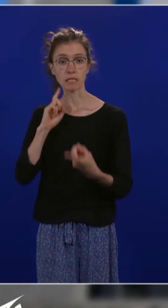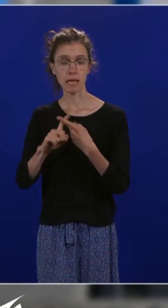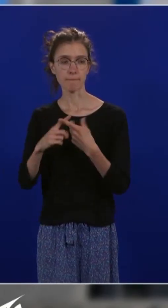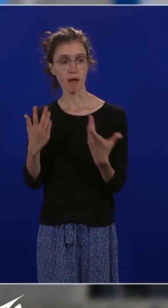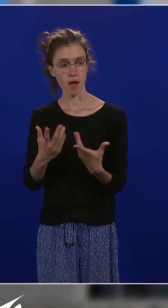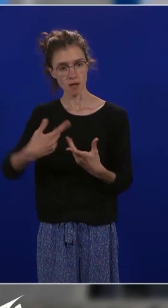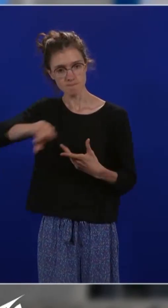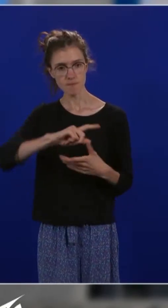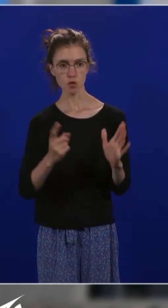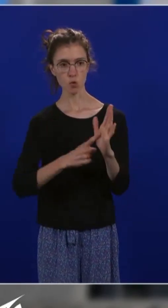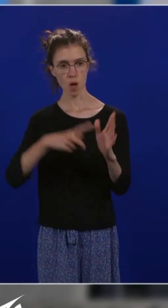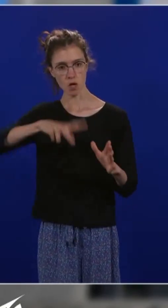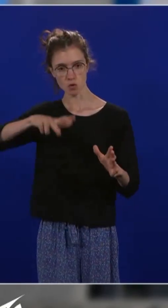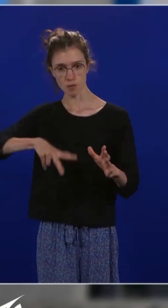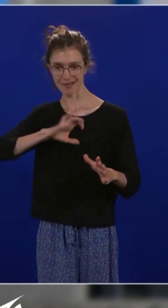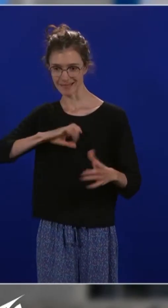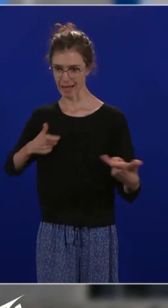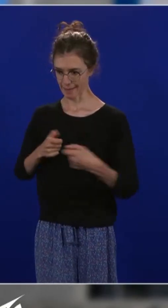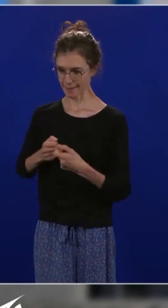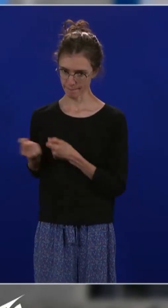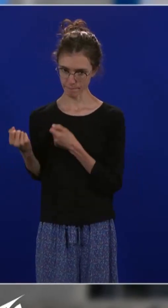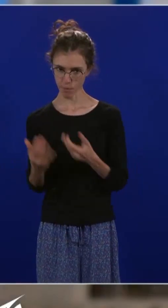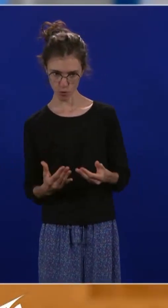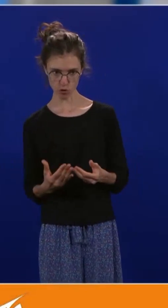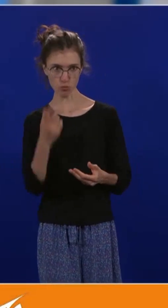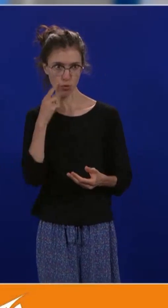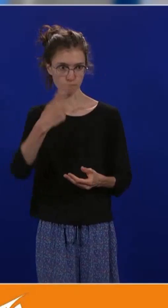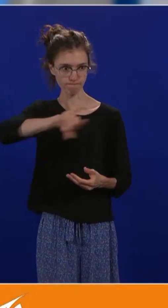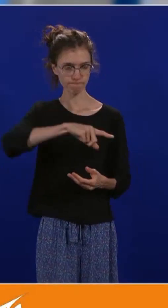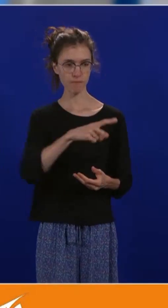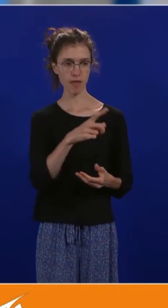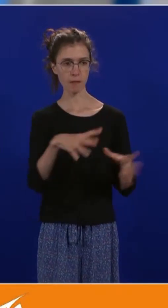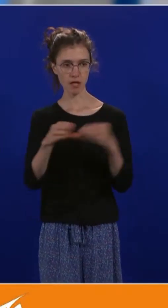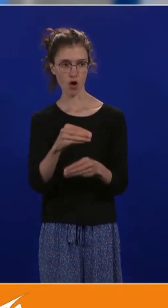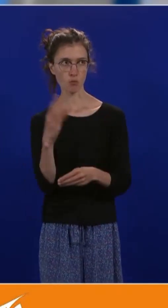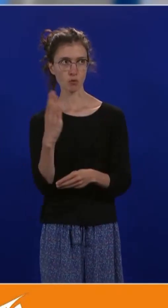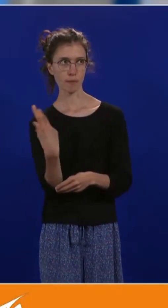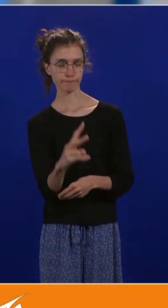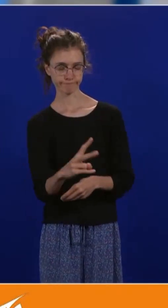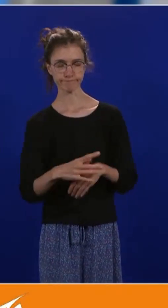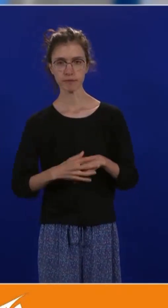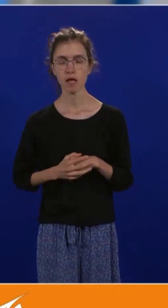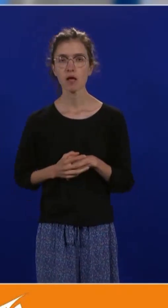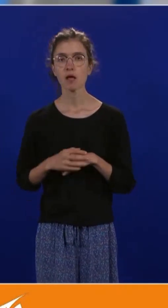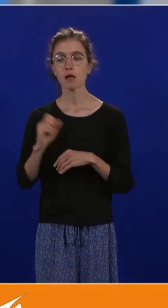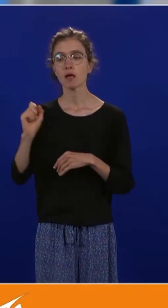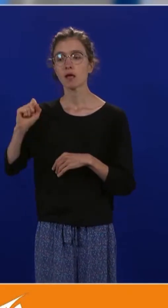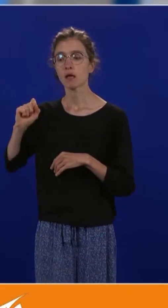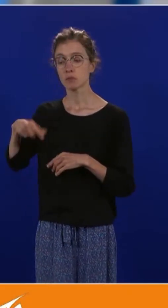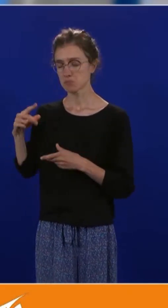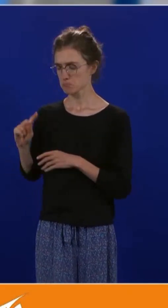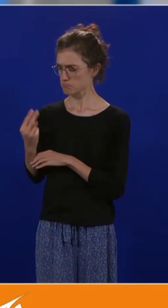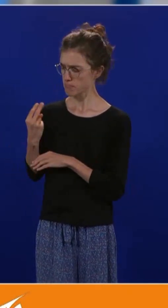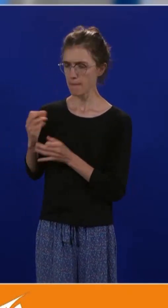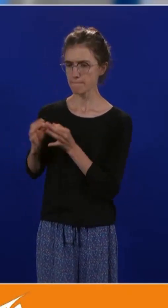répondre aux besoins des habitants et des habitantes de notre territoire. Ce bilan nous montre une chose